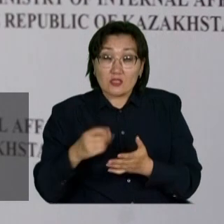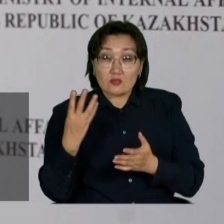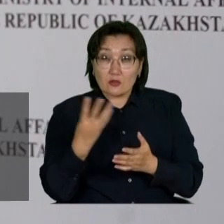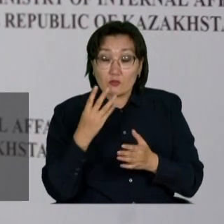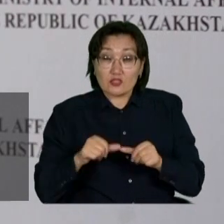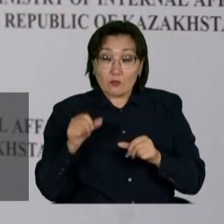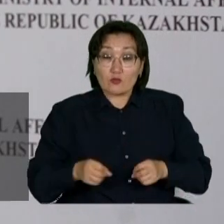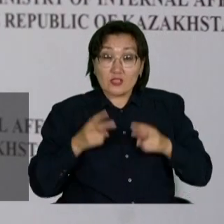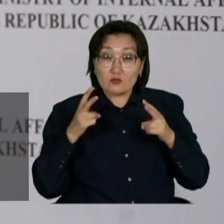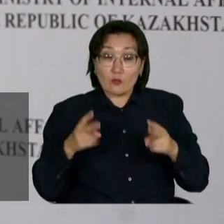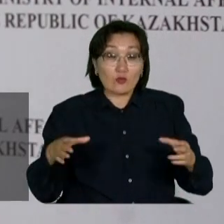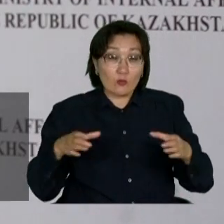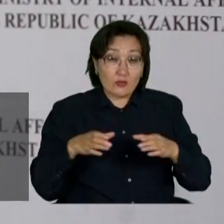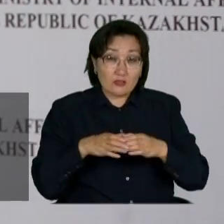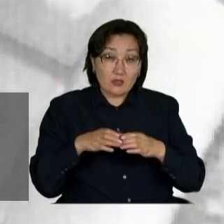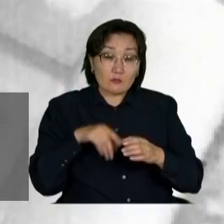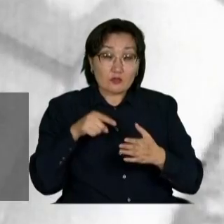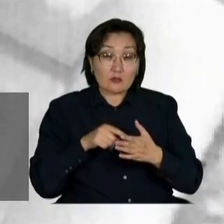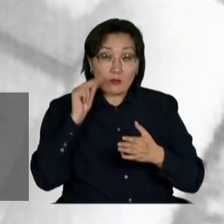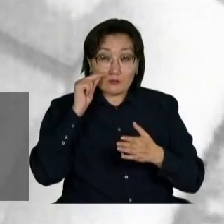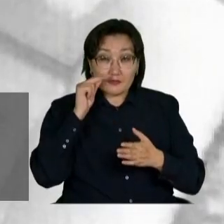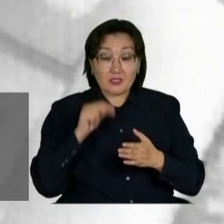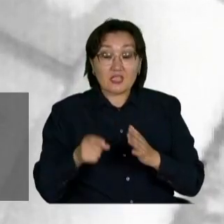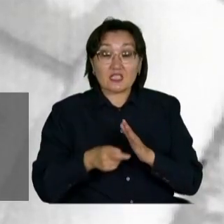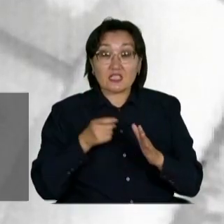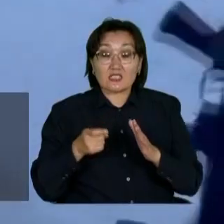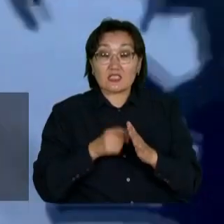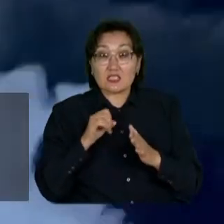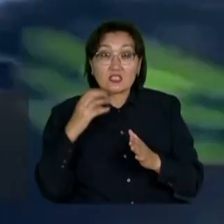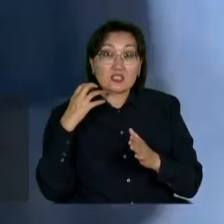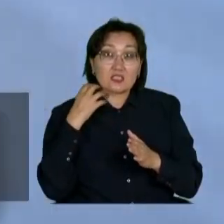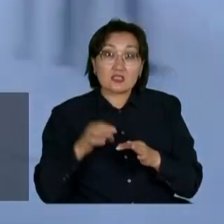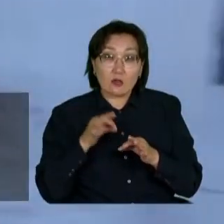особо опасных преступных групп в городе Шымкент, Карагандинской и Кызылординской областях.